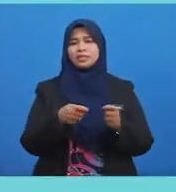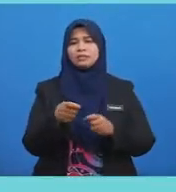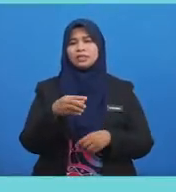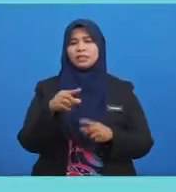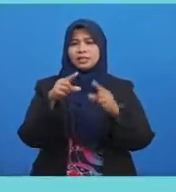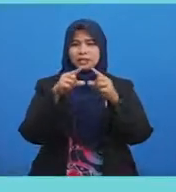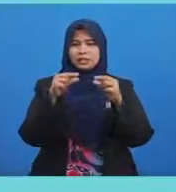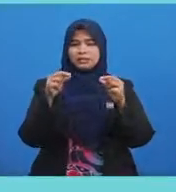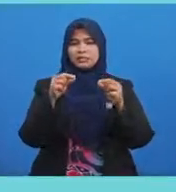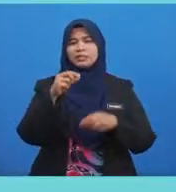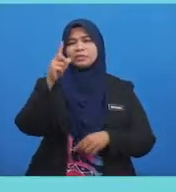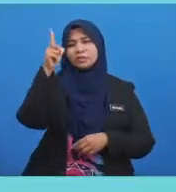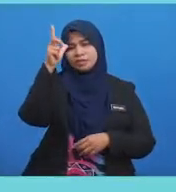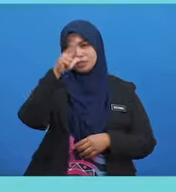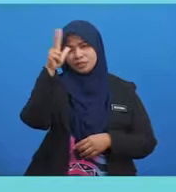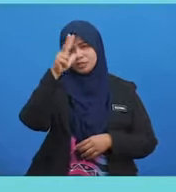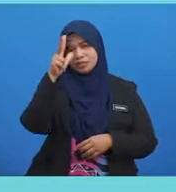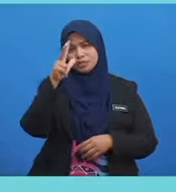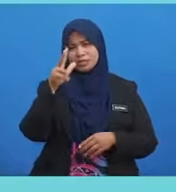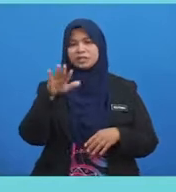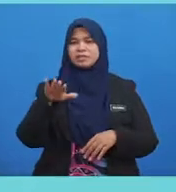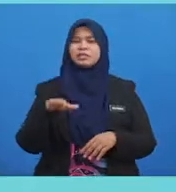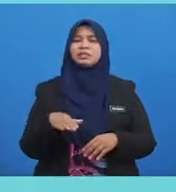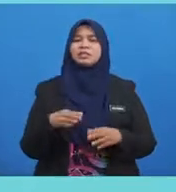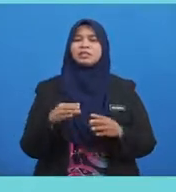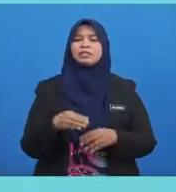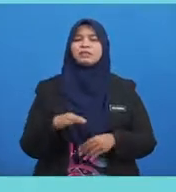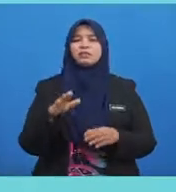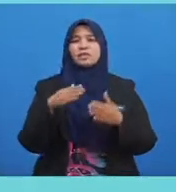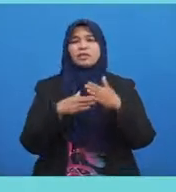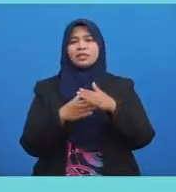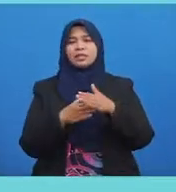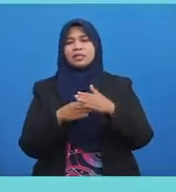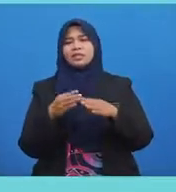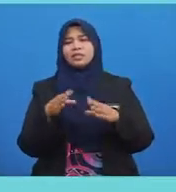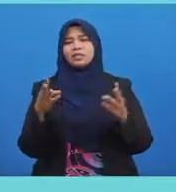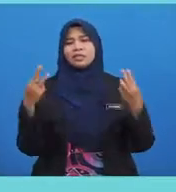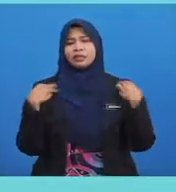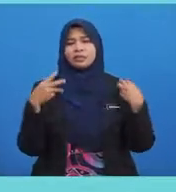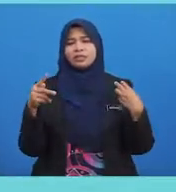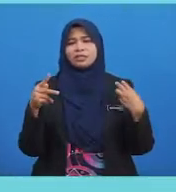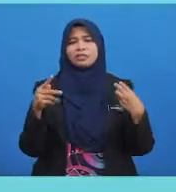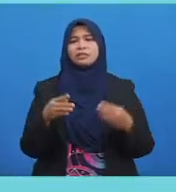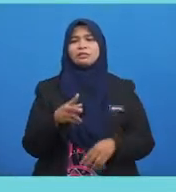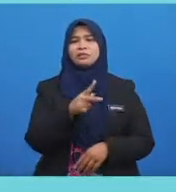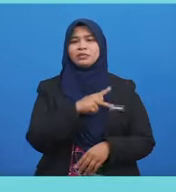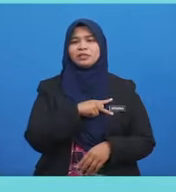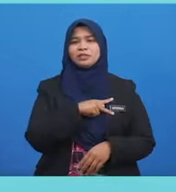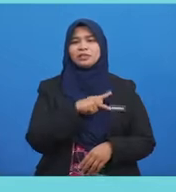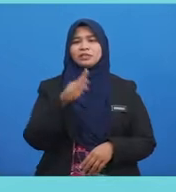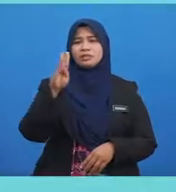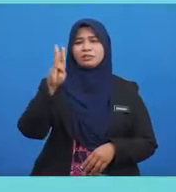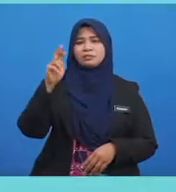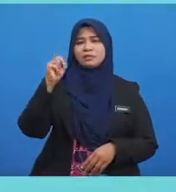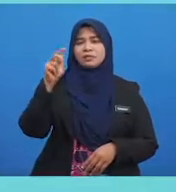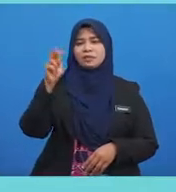diwujudkan. Pengerusinya ialah Bertram Brooke dan Anthony Brooke. Sementara itu, Oliver Stanley